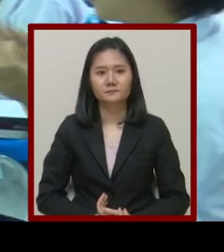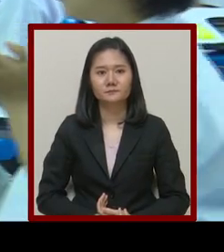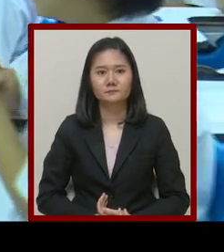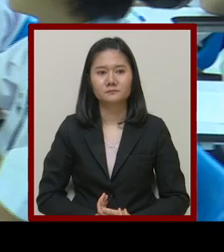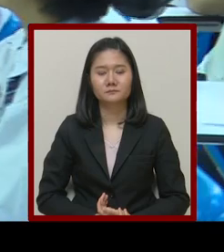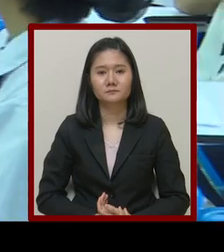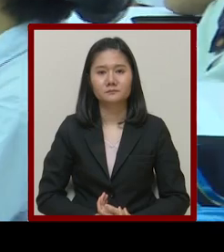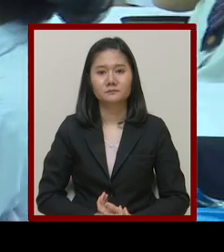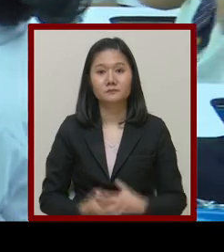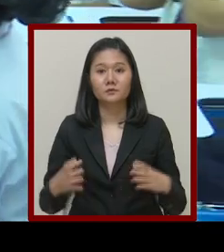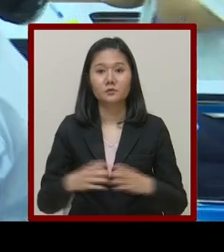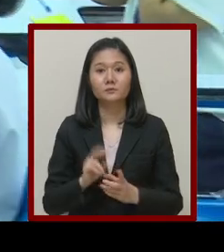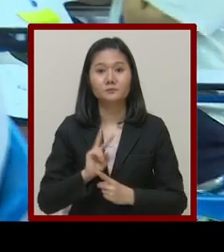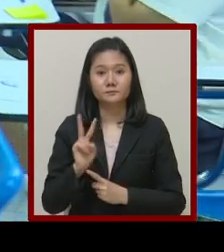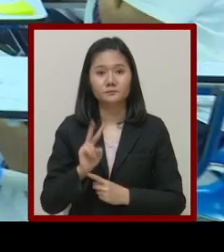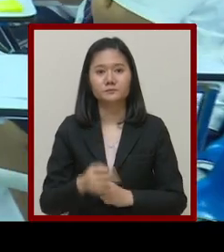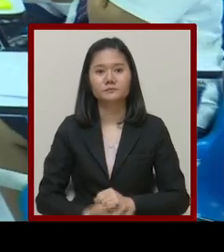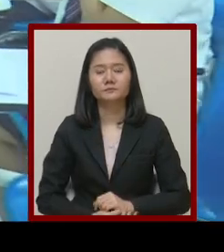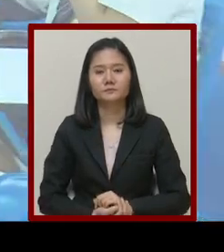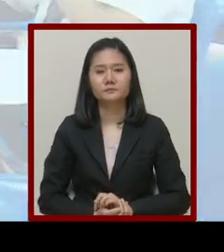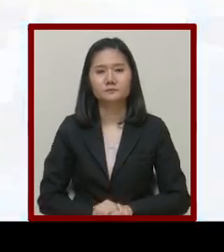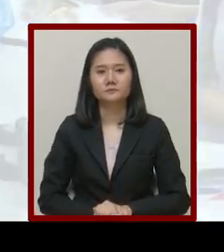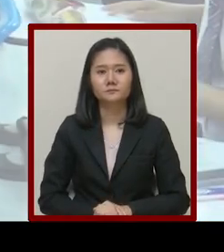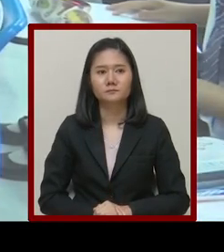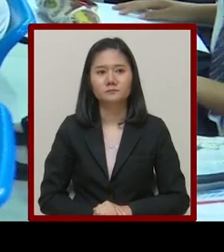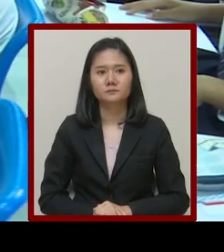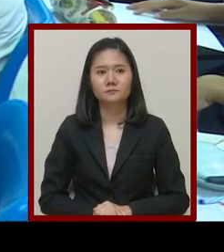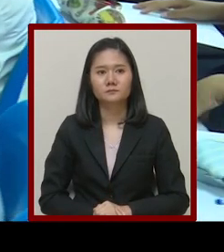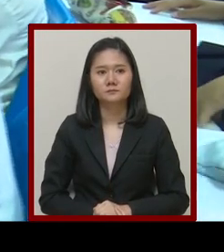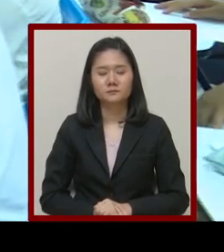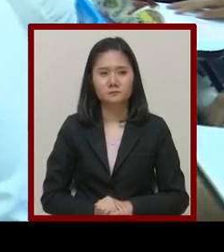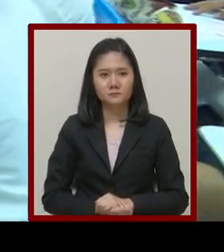ต่อไปกลุ่มที่2นะคะเตรียมตัวเลยค่ะกลุ่มที่2